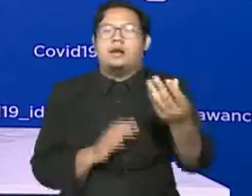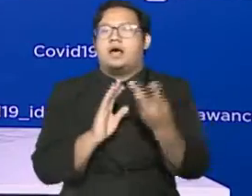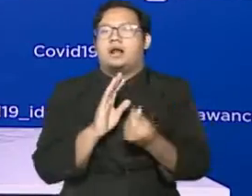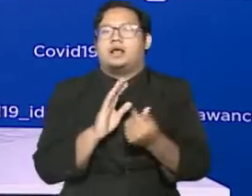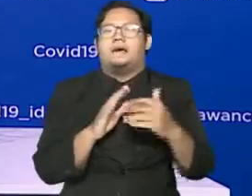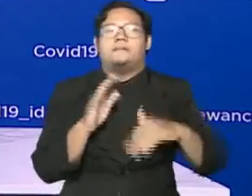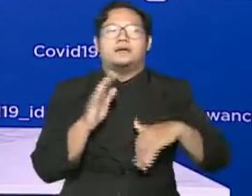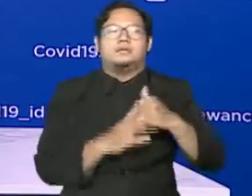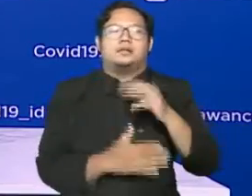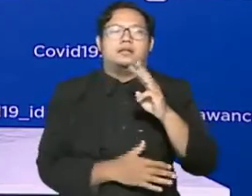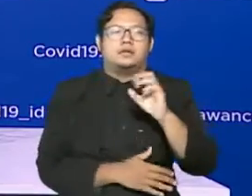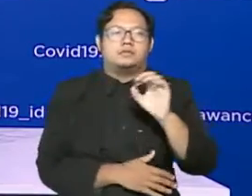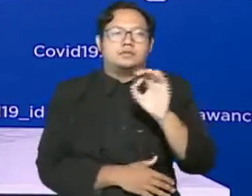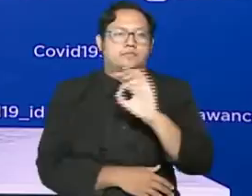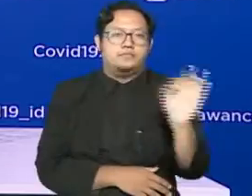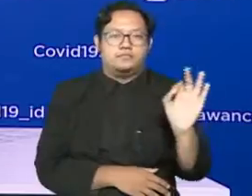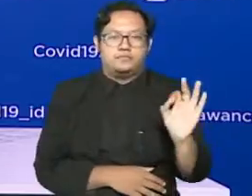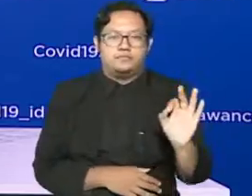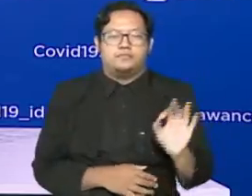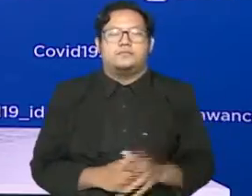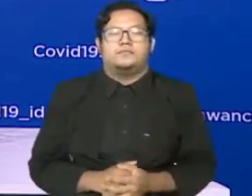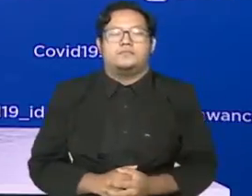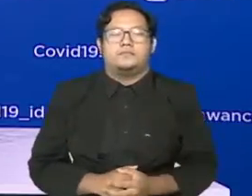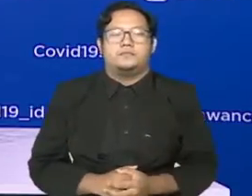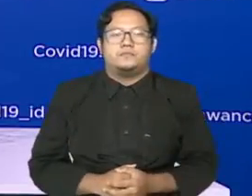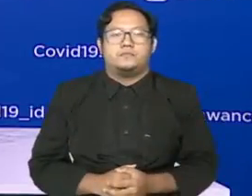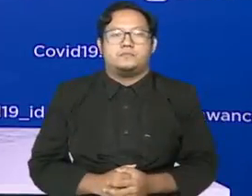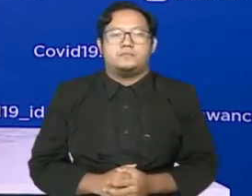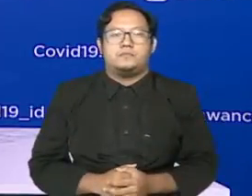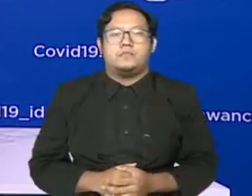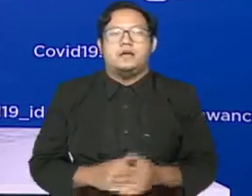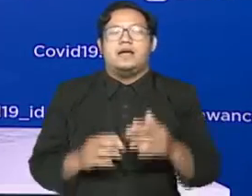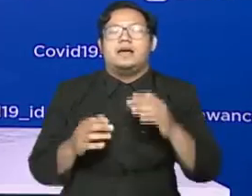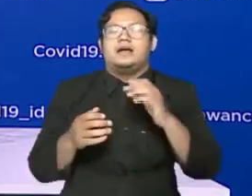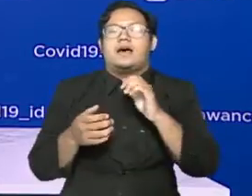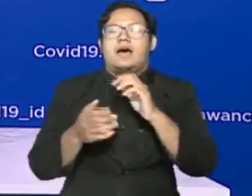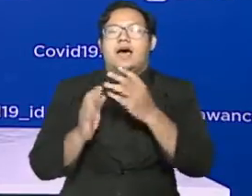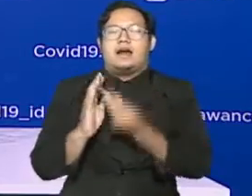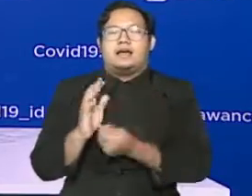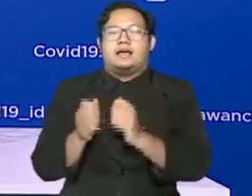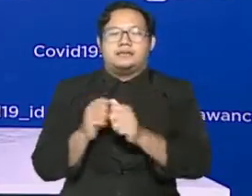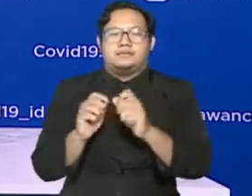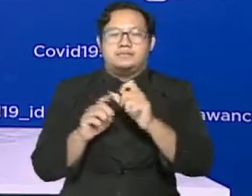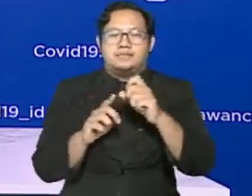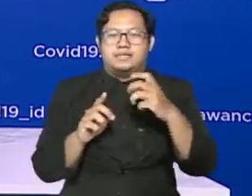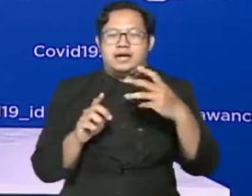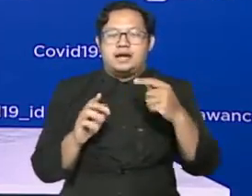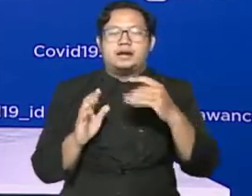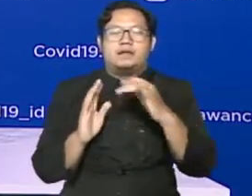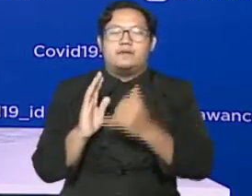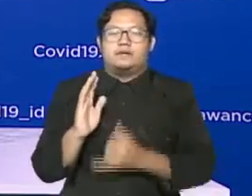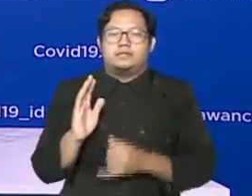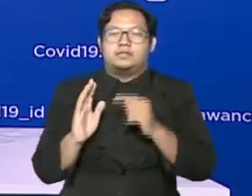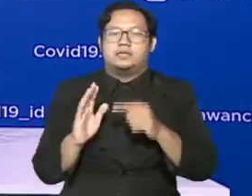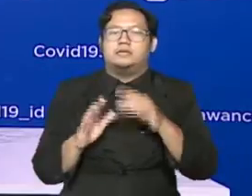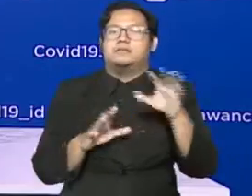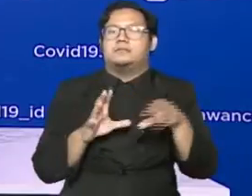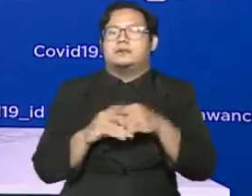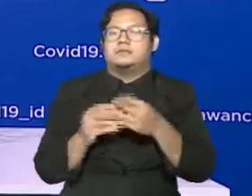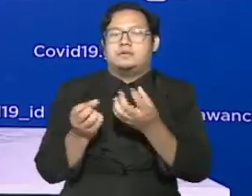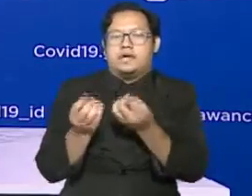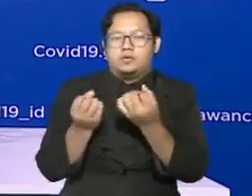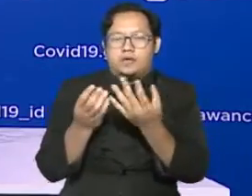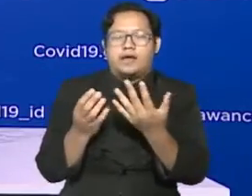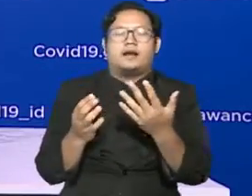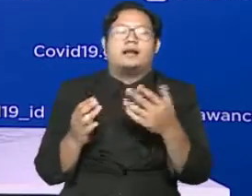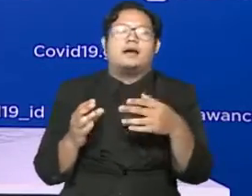300.000 evaluasi harga tes PCR yang dilakukan sudah melalui perhitungan biaya pengambilan dan